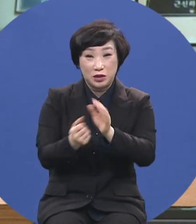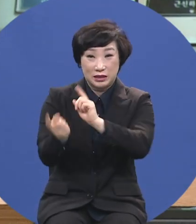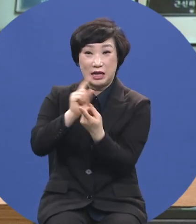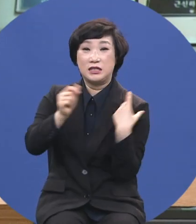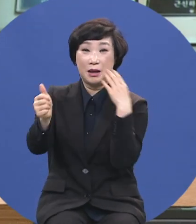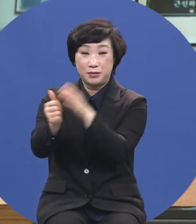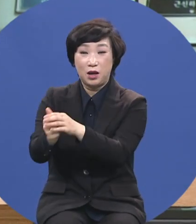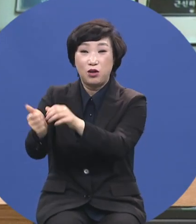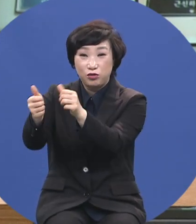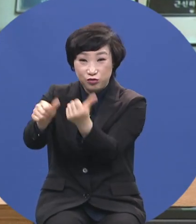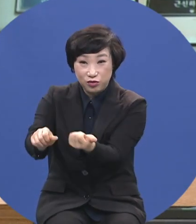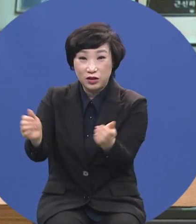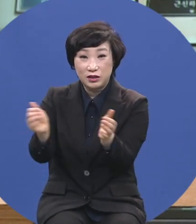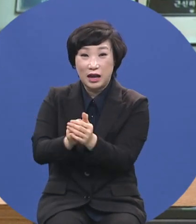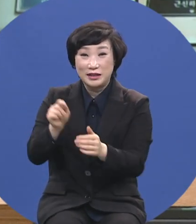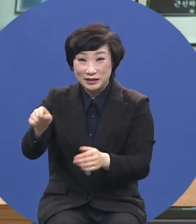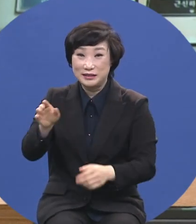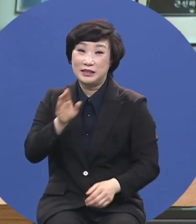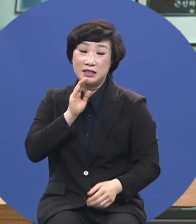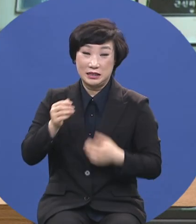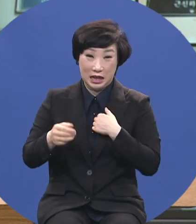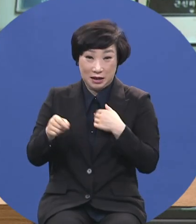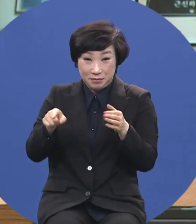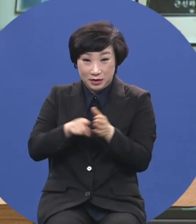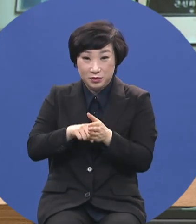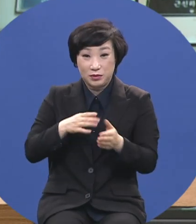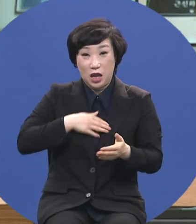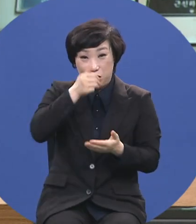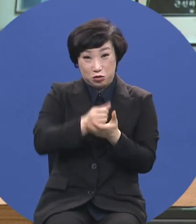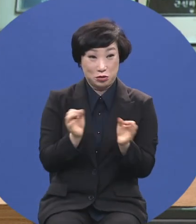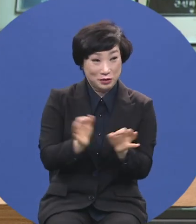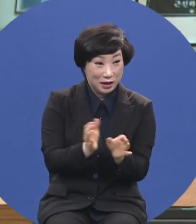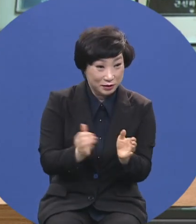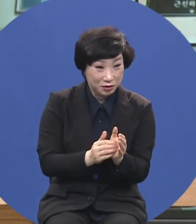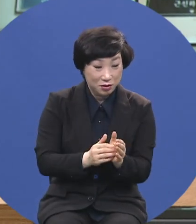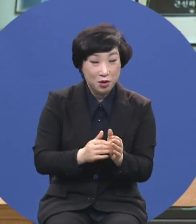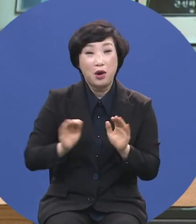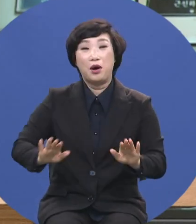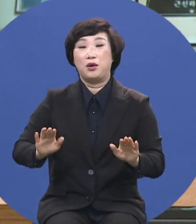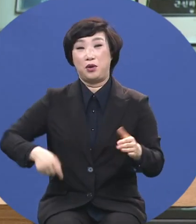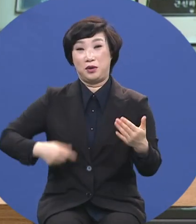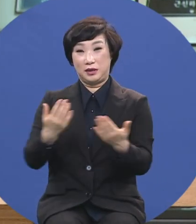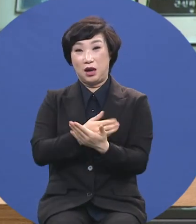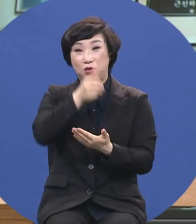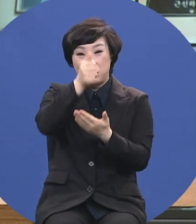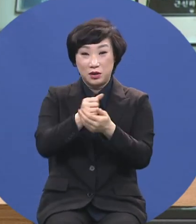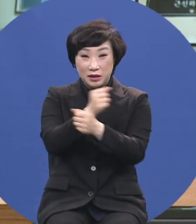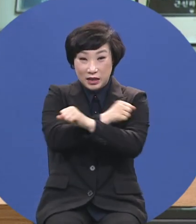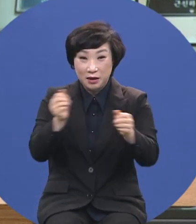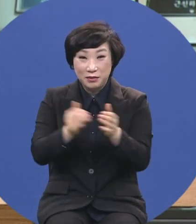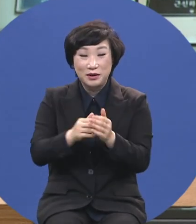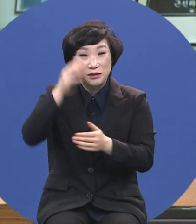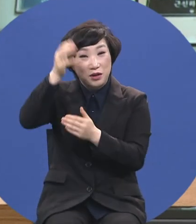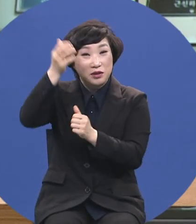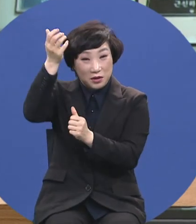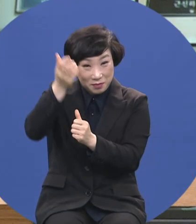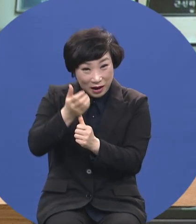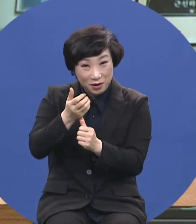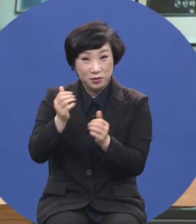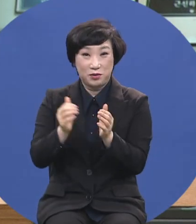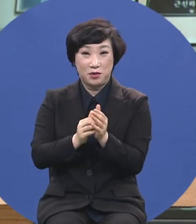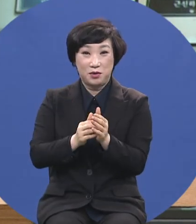짊어지고 죽었다. 이 사실을 믿으면 내 죄는 무효가 된다. 회개하고 제사함 받고 성령을